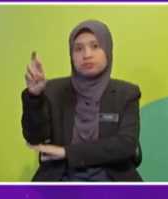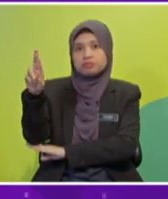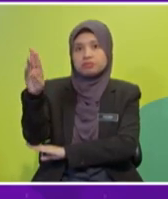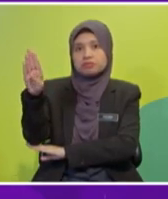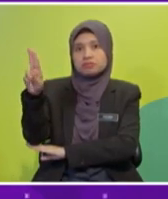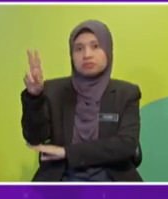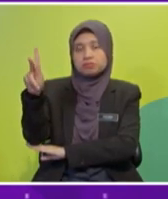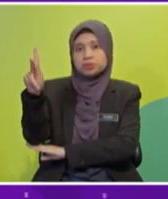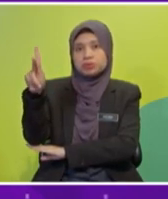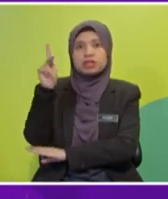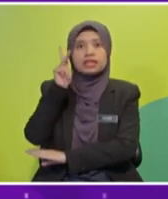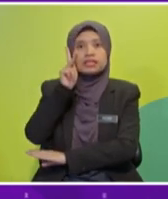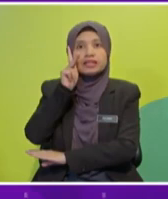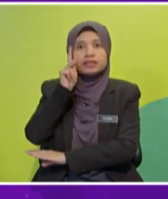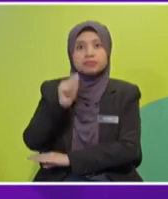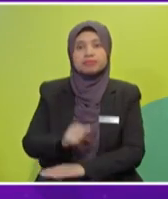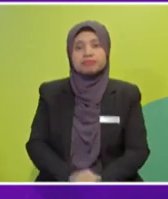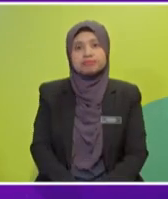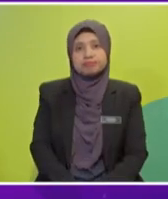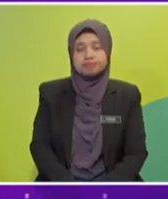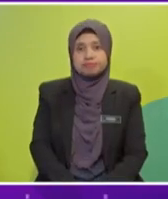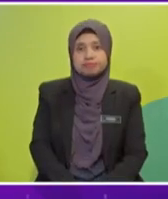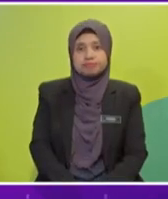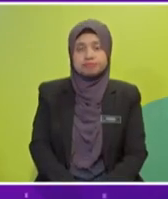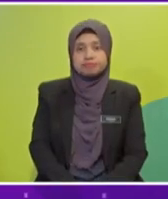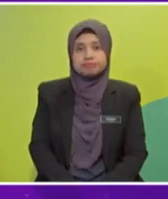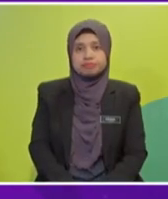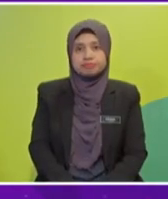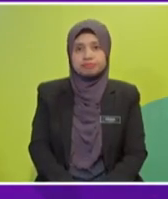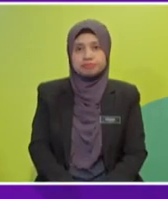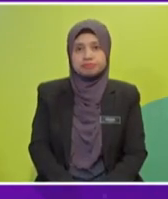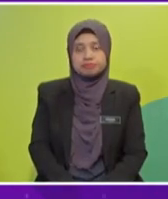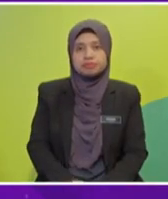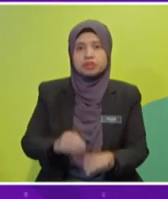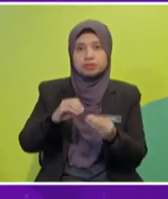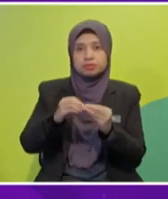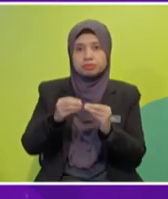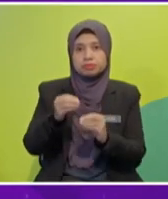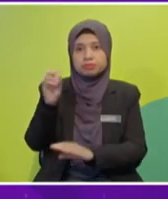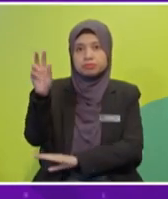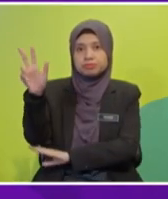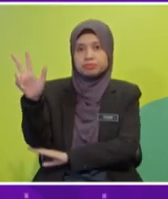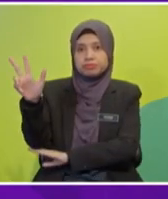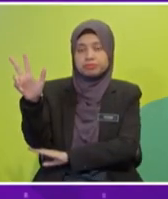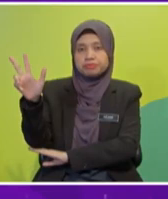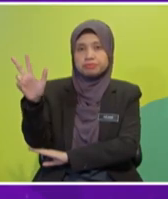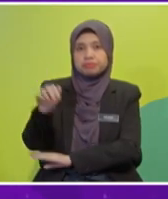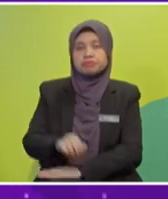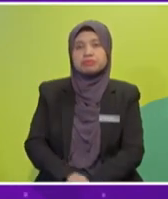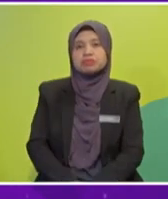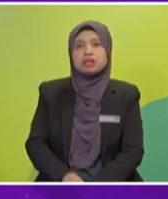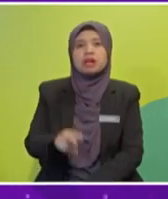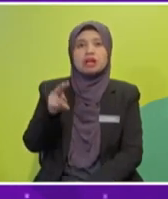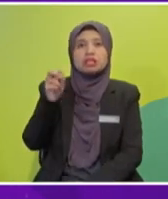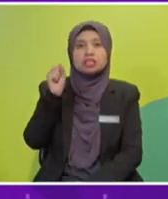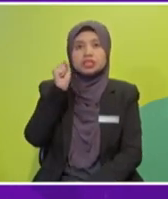Alhamdulillah. Oh, Syifa, Syifa Uzma. Okey, alhamdulillah sihat. Okey, yang ketiga, ada Nur